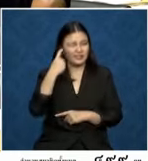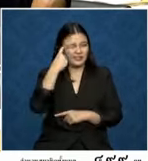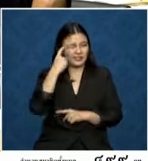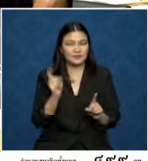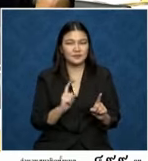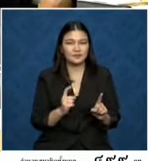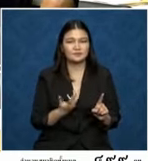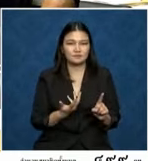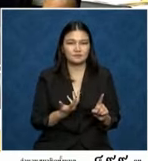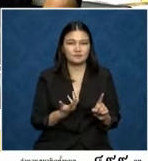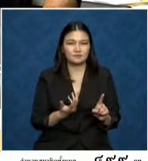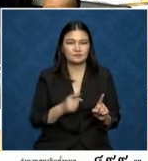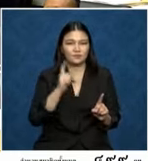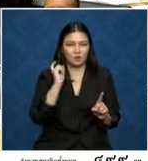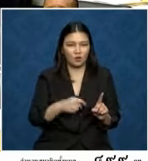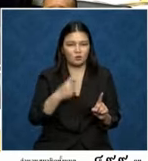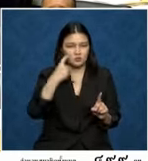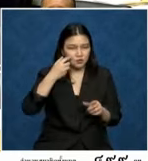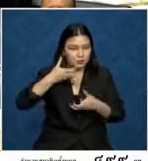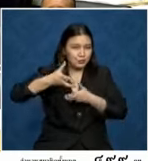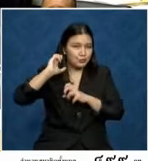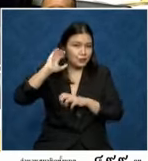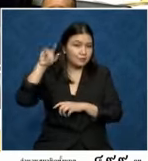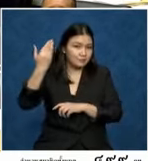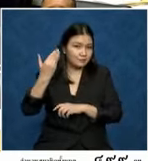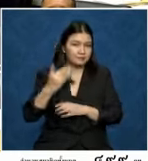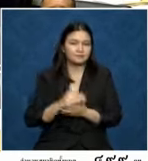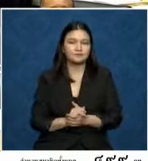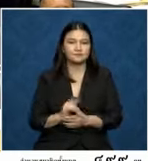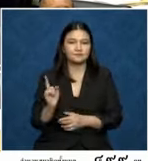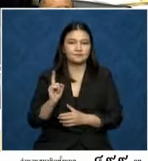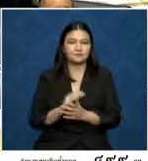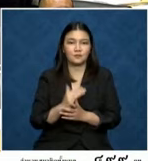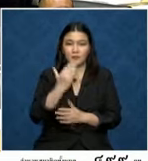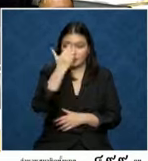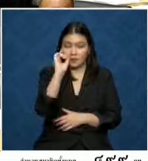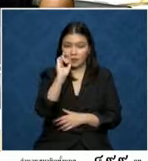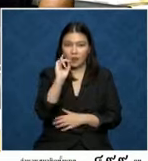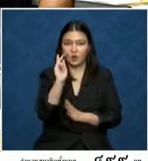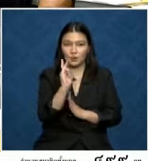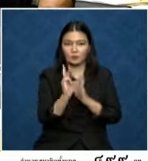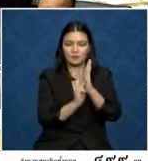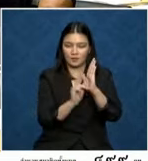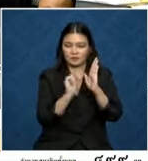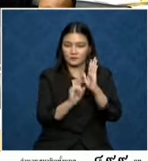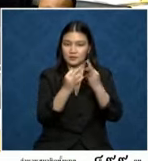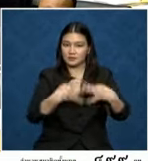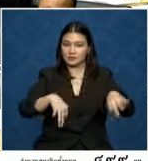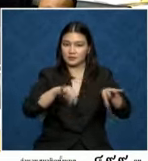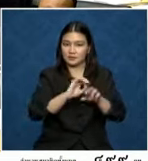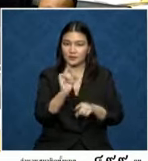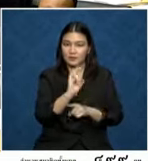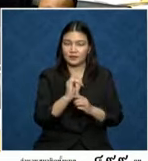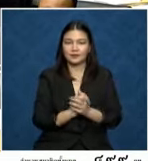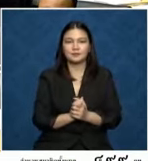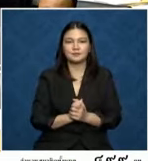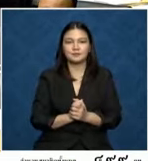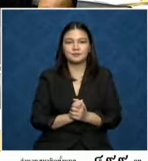าควรต้องกลับไปทบทวนหรือไม่เพราะโดยหลักการกฎหมายที่สำคัญหลักหนึ่งนั้นว่าด้ว